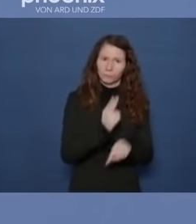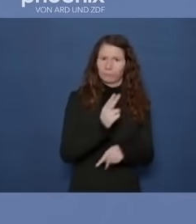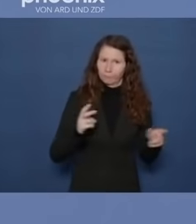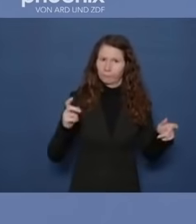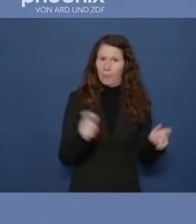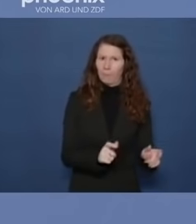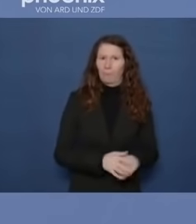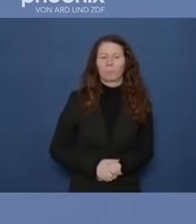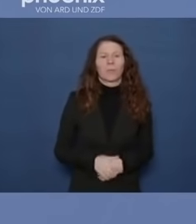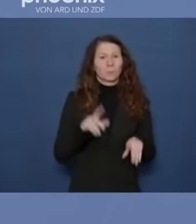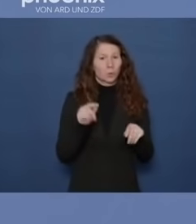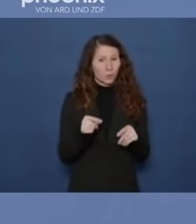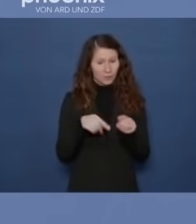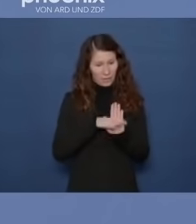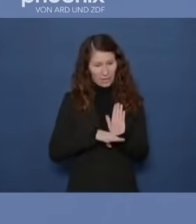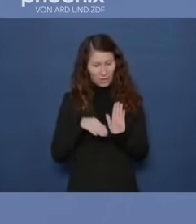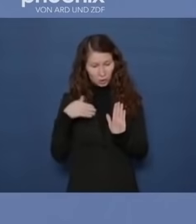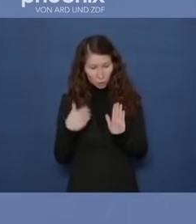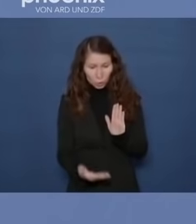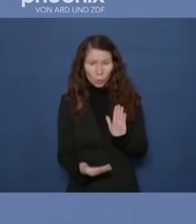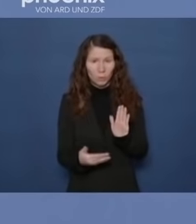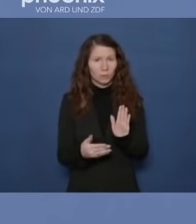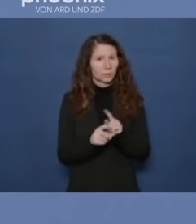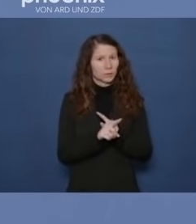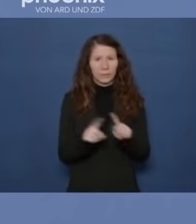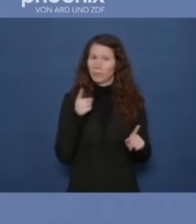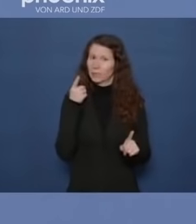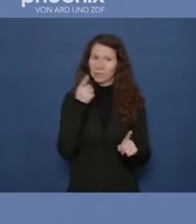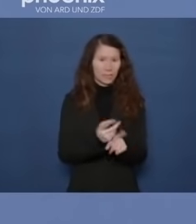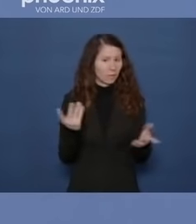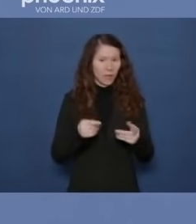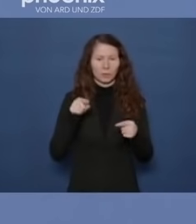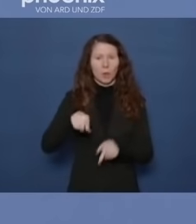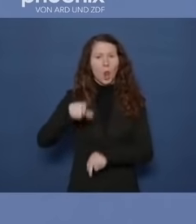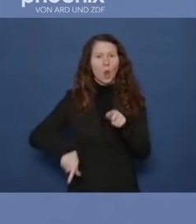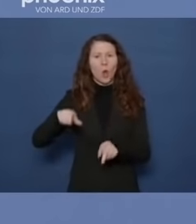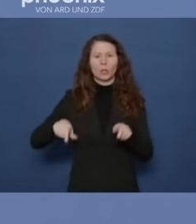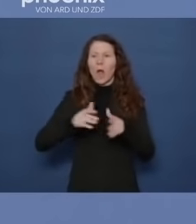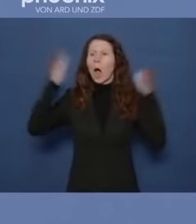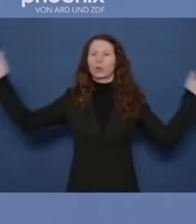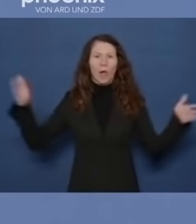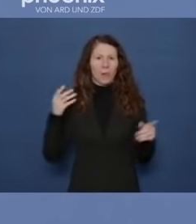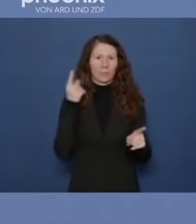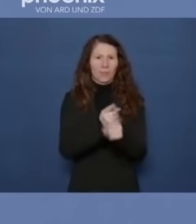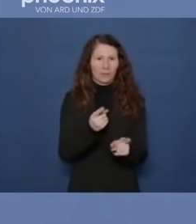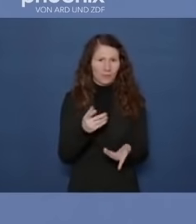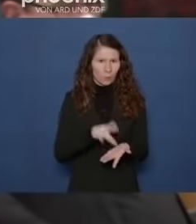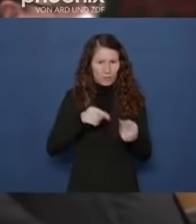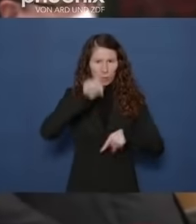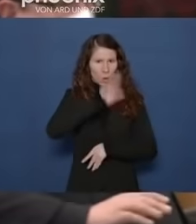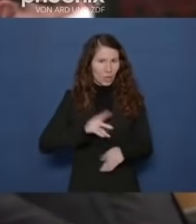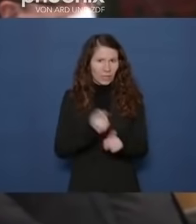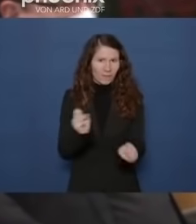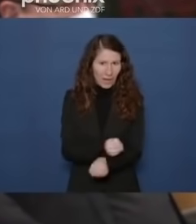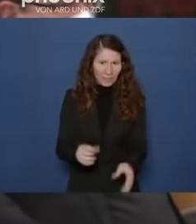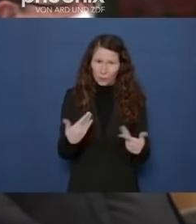sodass die erlassenen Regeln nicht darauf abzielen, dass sich die Menschen jetzt anderorts treffen. Nachfrage, können Sie mir